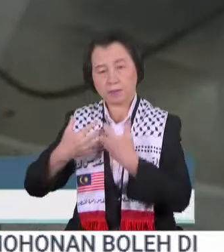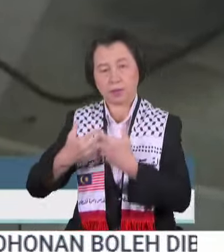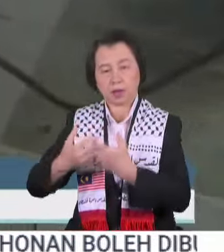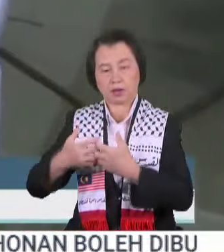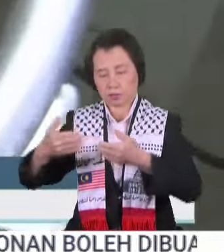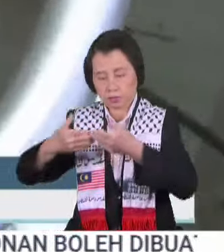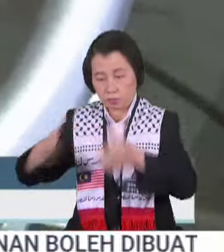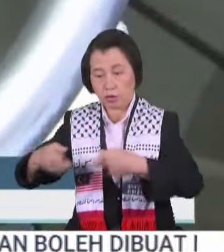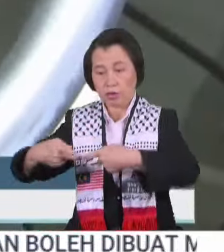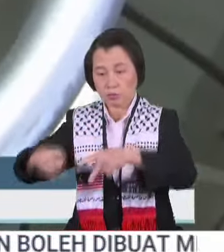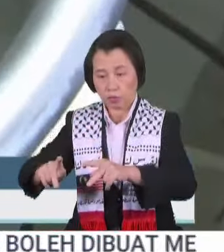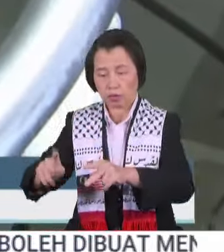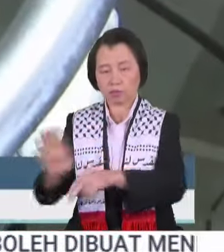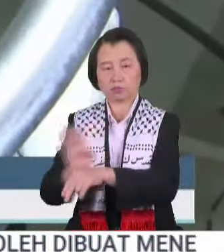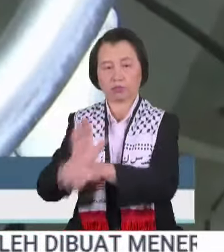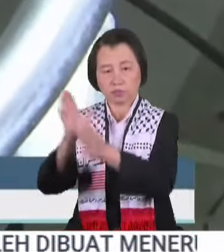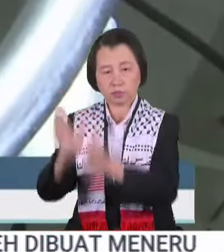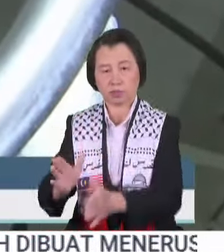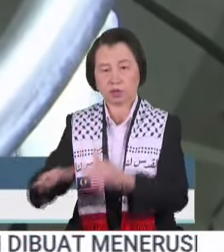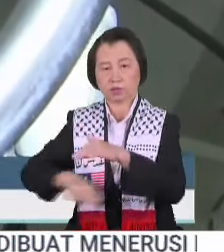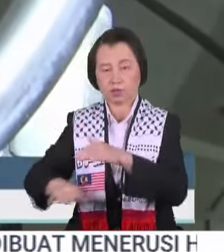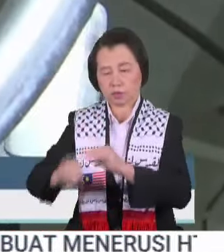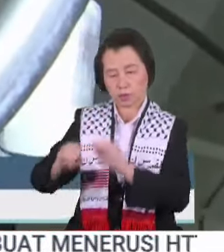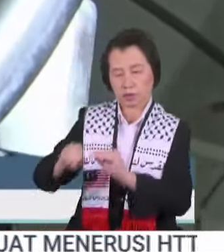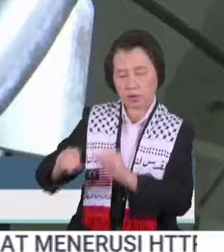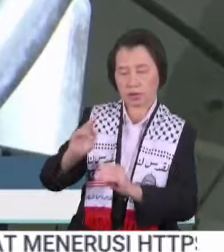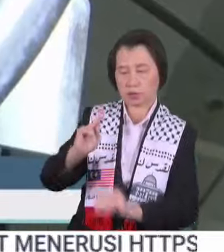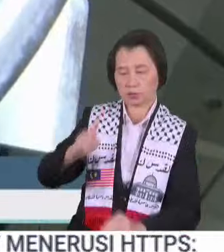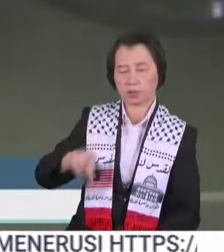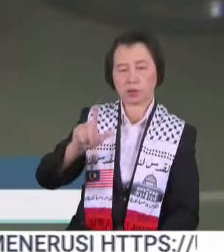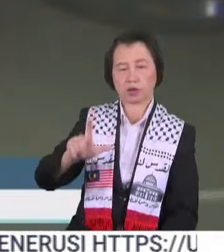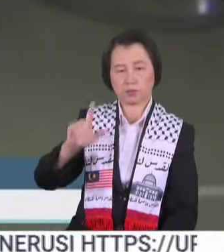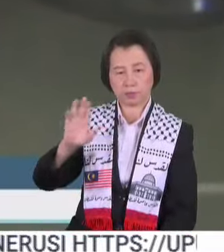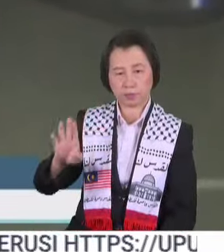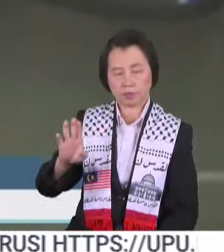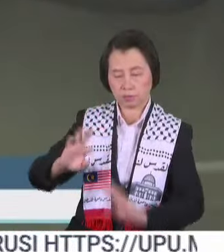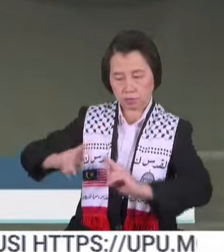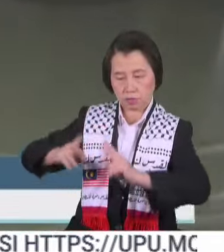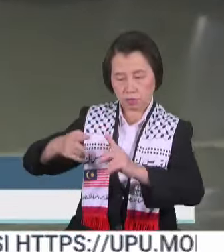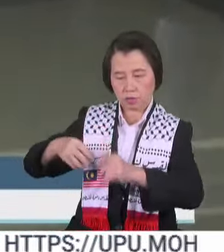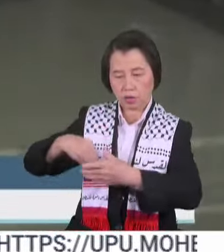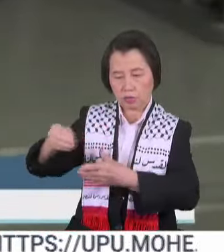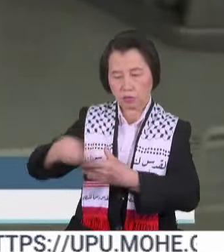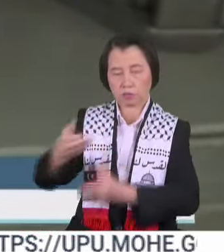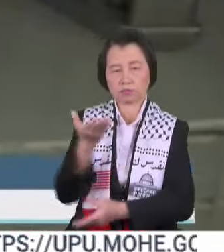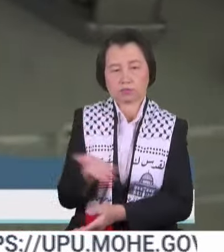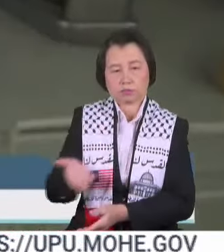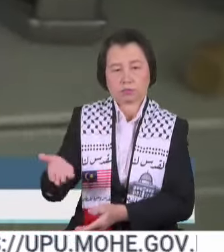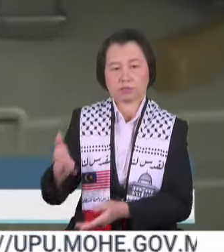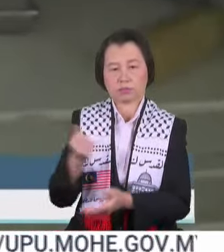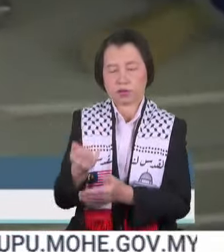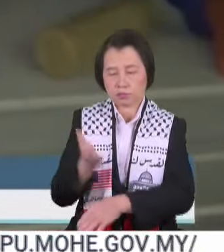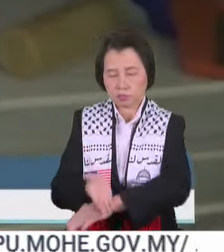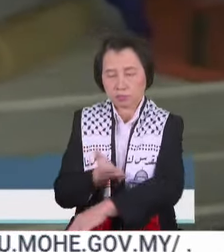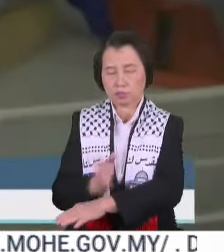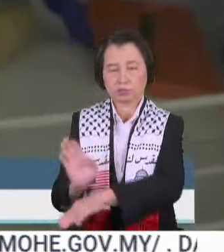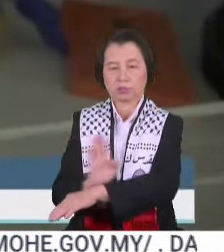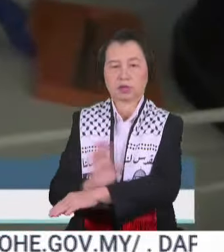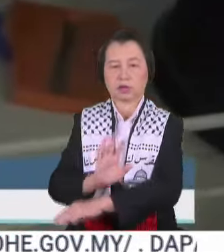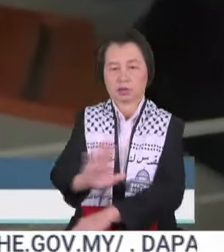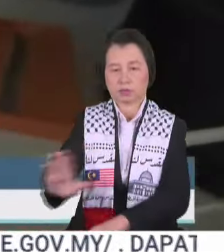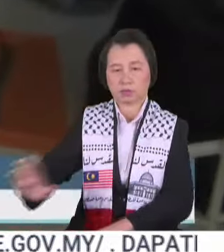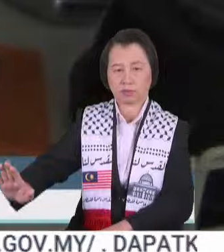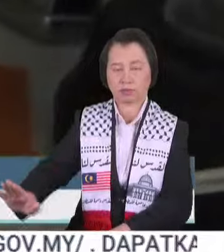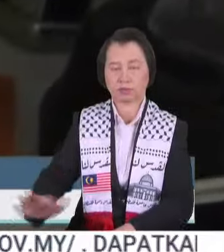untuk membuka peluang kepada usahawan di bawah bimbingan KPLB meningkatkan pengeluaran produk serta mengembangkan